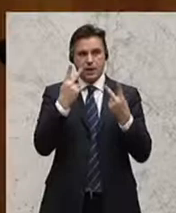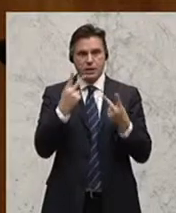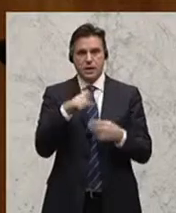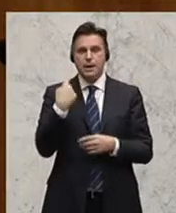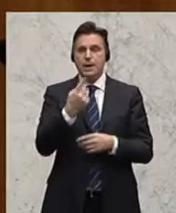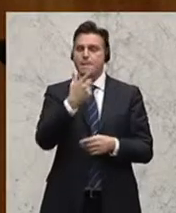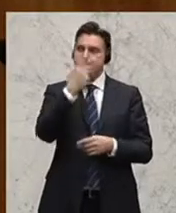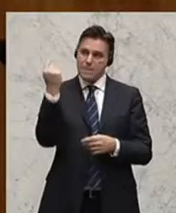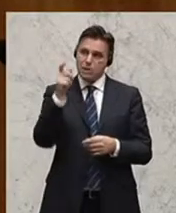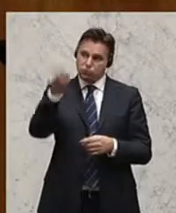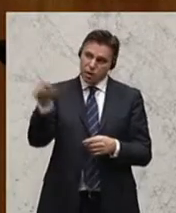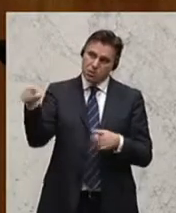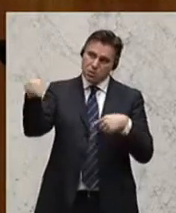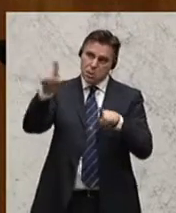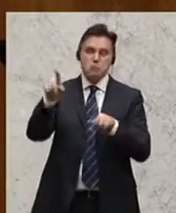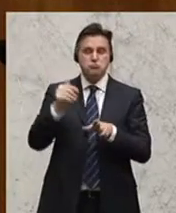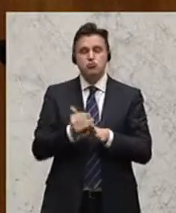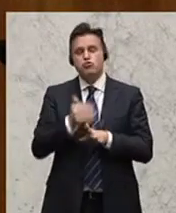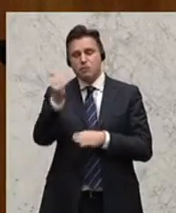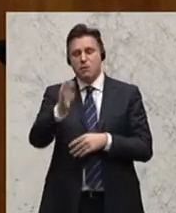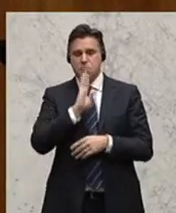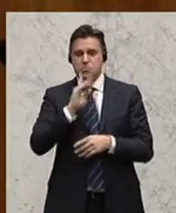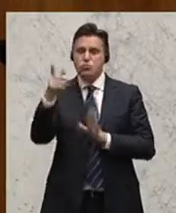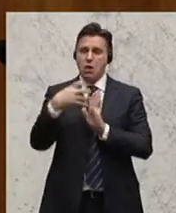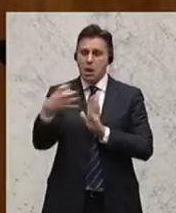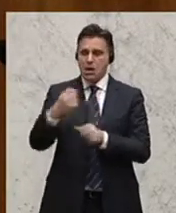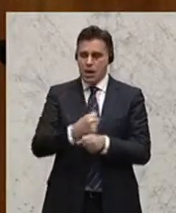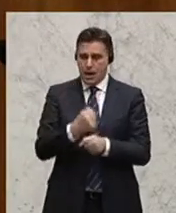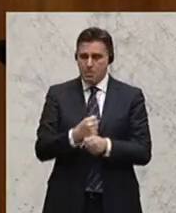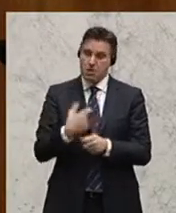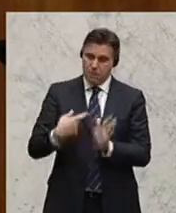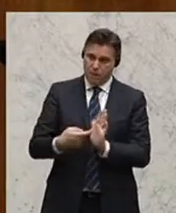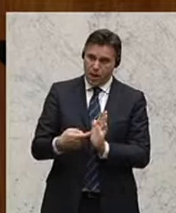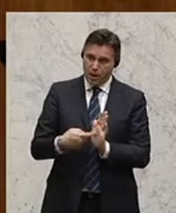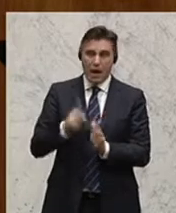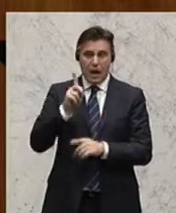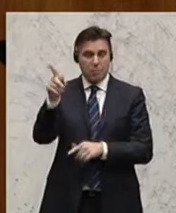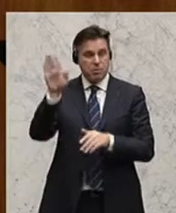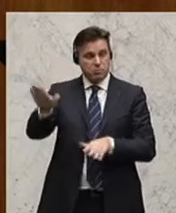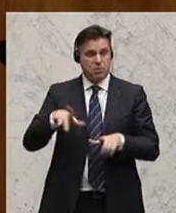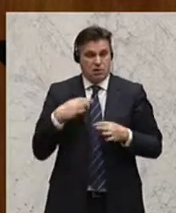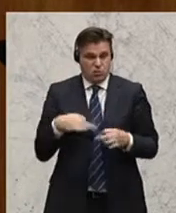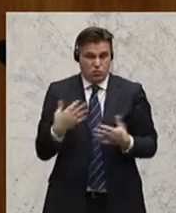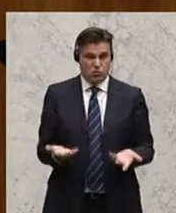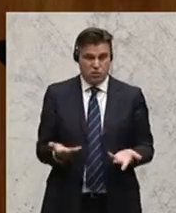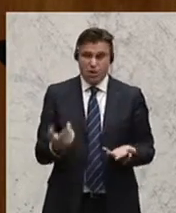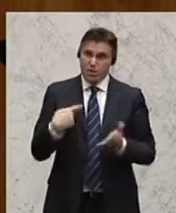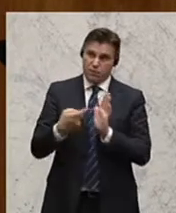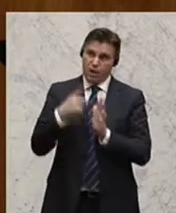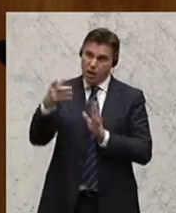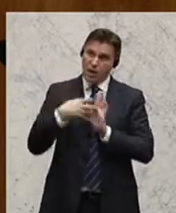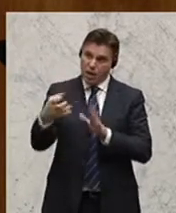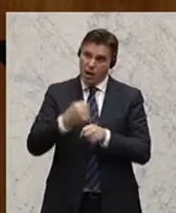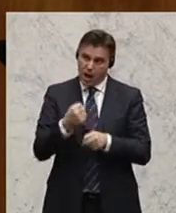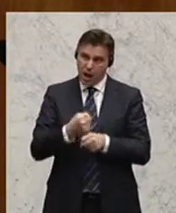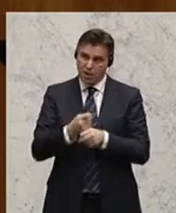von den Menschen verlangen, sie mögen später in Pension gehen, dann ist es das Wichtigste, dass sie gesund sind. Wir können nicht von Menschen verlangen, die